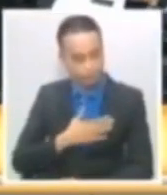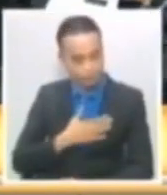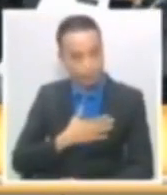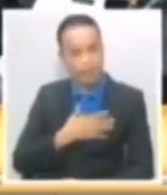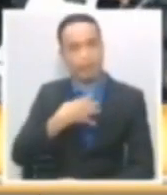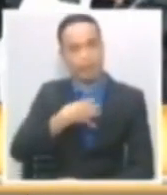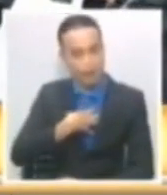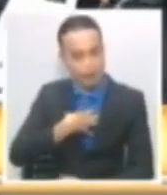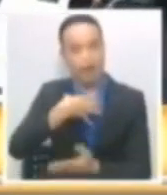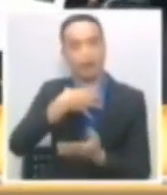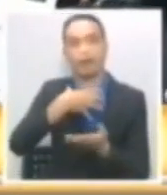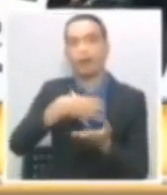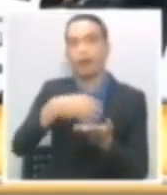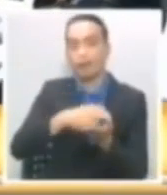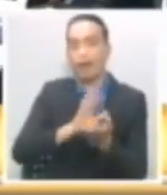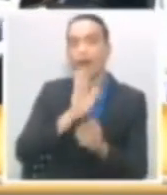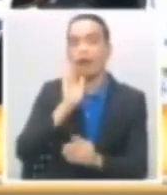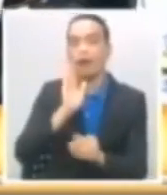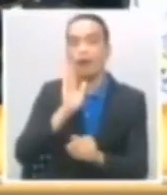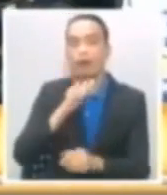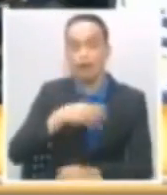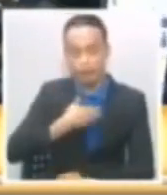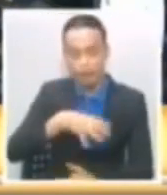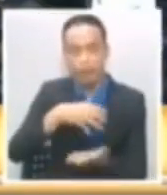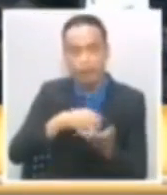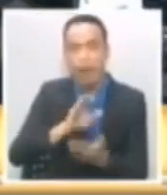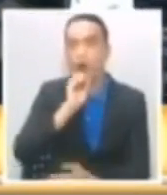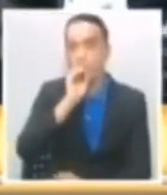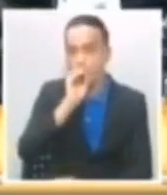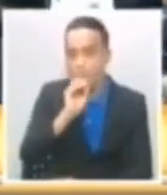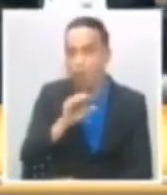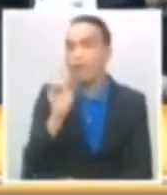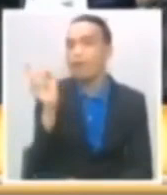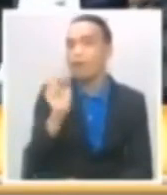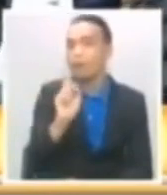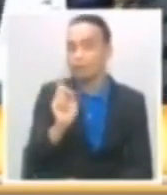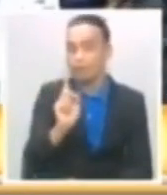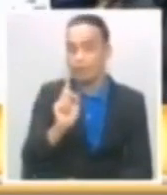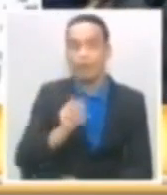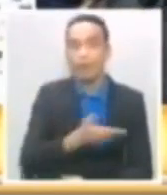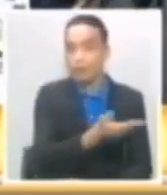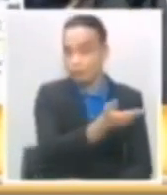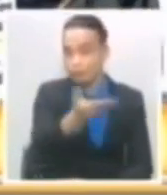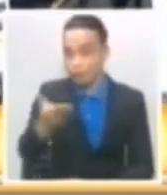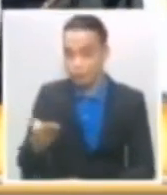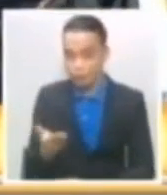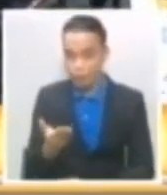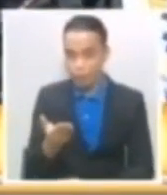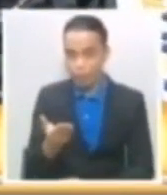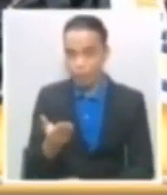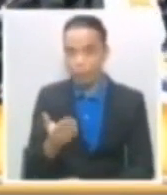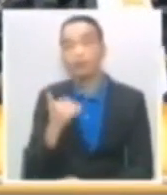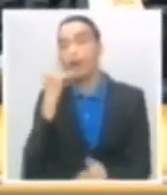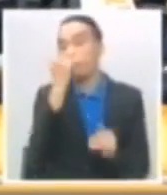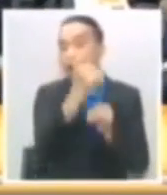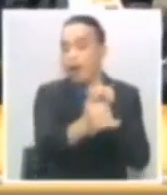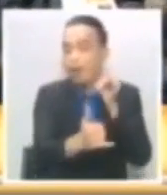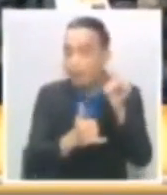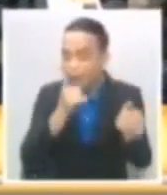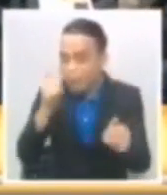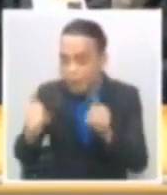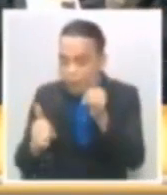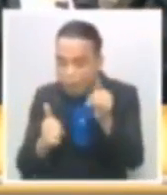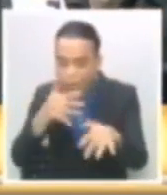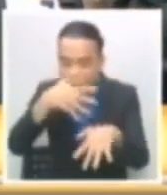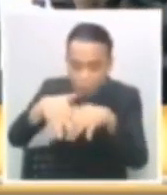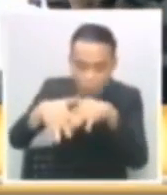ครับว่าวันนี้การที่ทุกท่านนั้นได้ไปลงพื้นที่ก็จะได้รับฟังความคิดเห็น